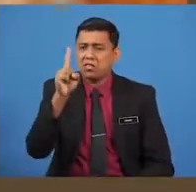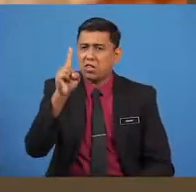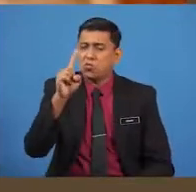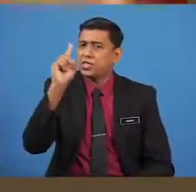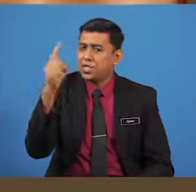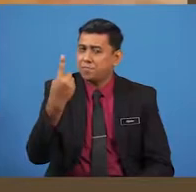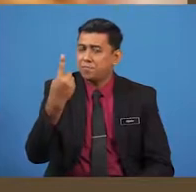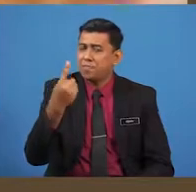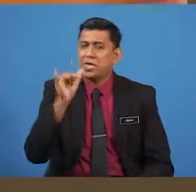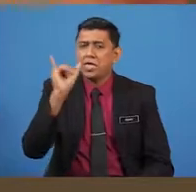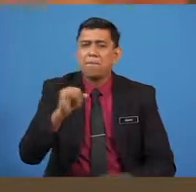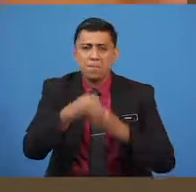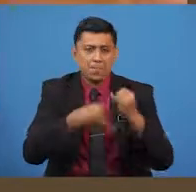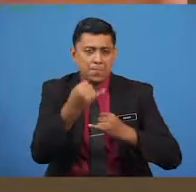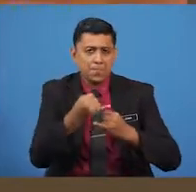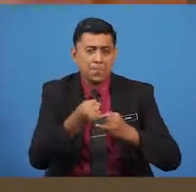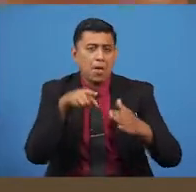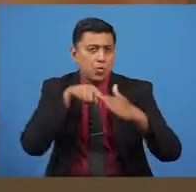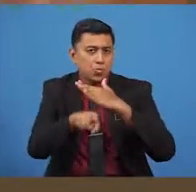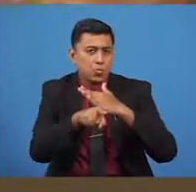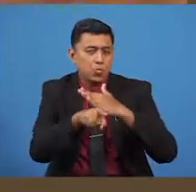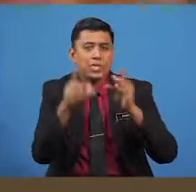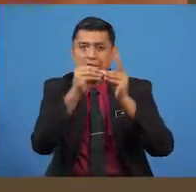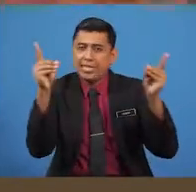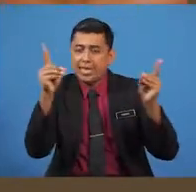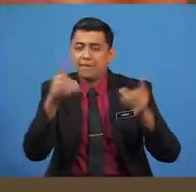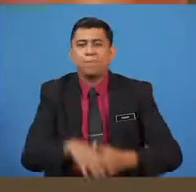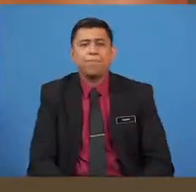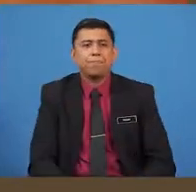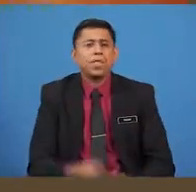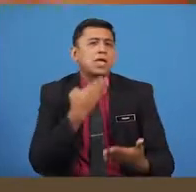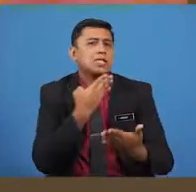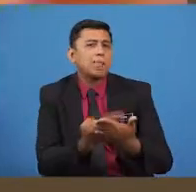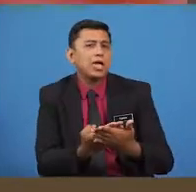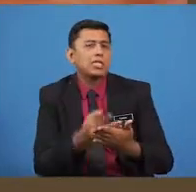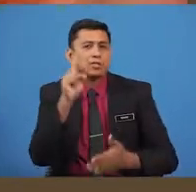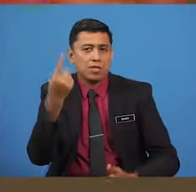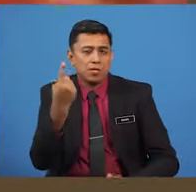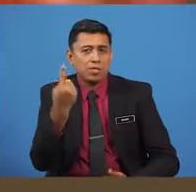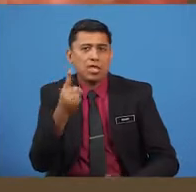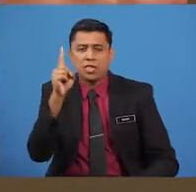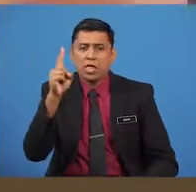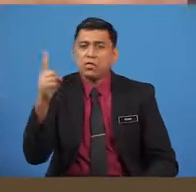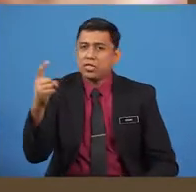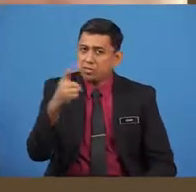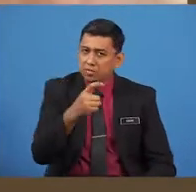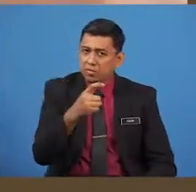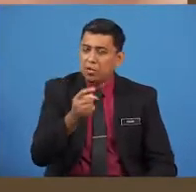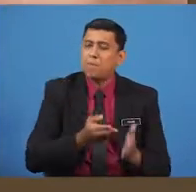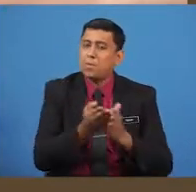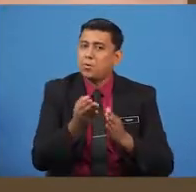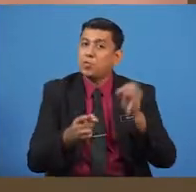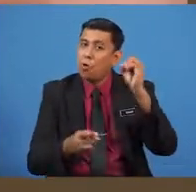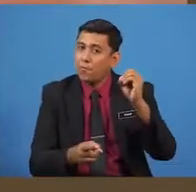sahaja yang berjaya menembusi dinding ovum. Sebaik sahaja satu sperma berjaya menembusi dinding